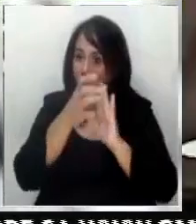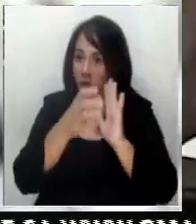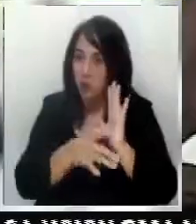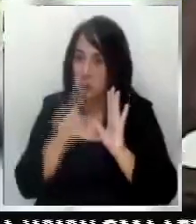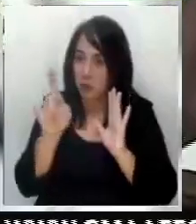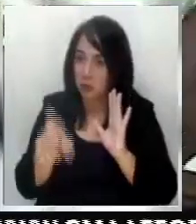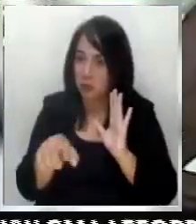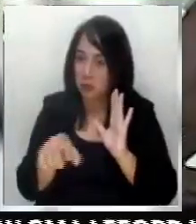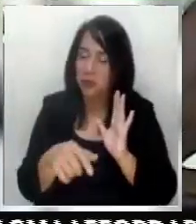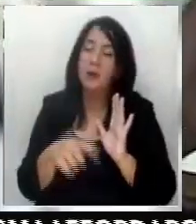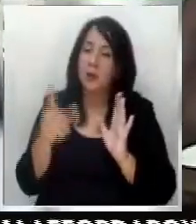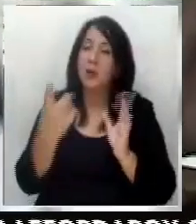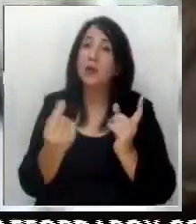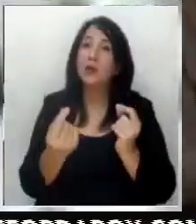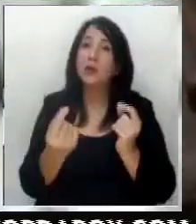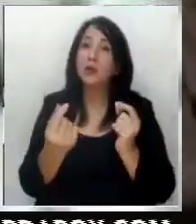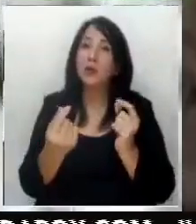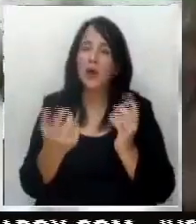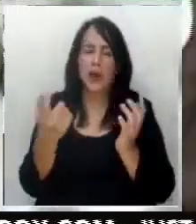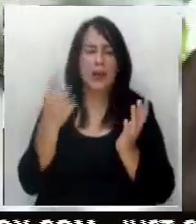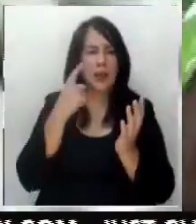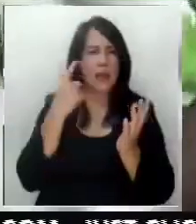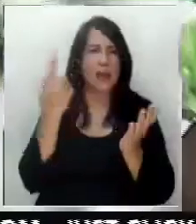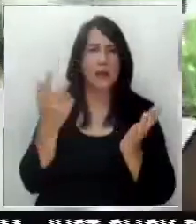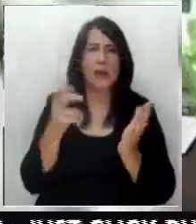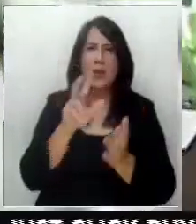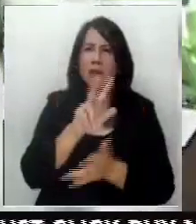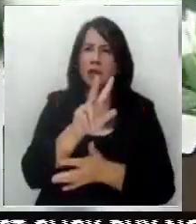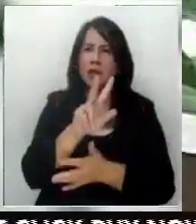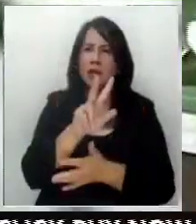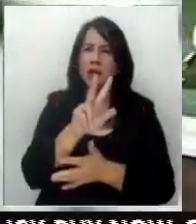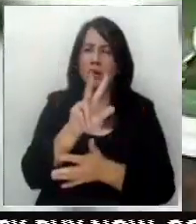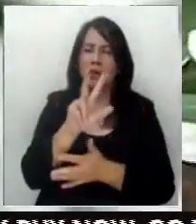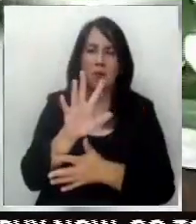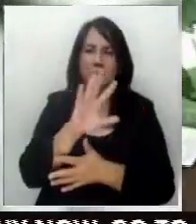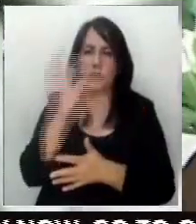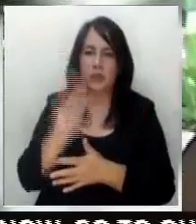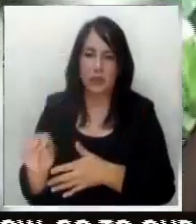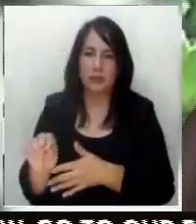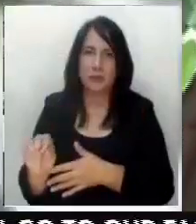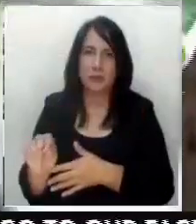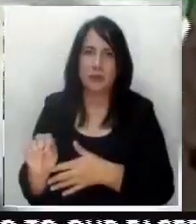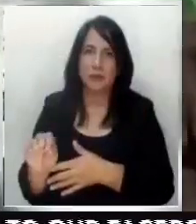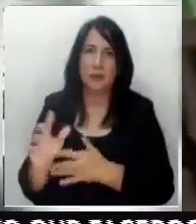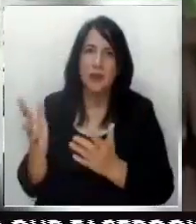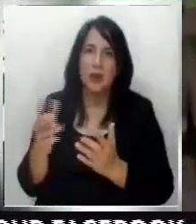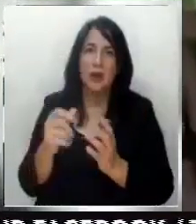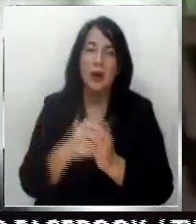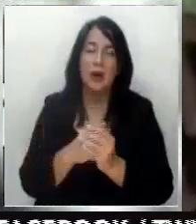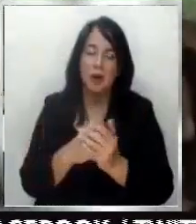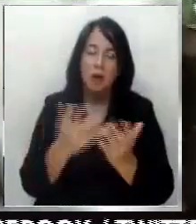tayo ng, palagay ko, 3-5% ng 3-5% of our